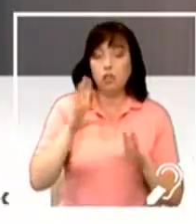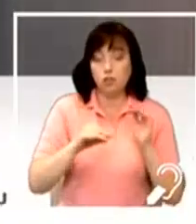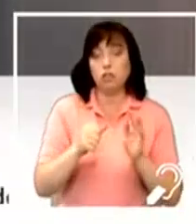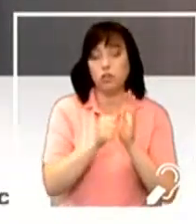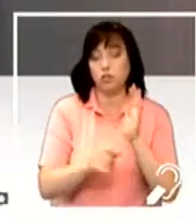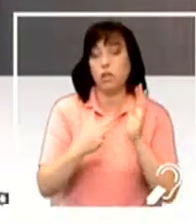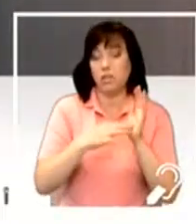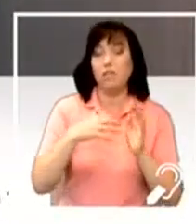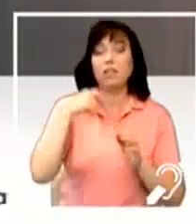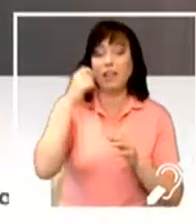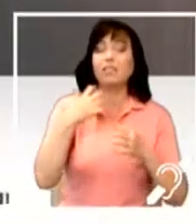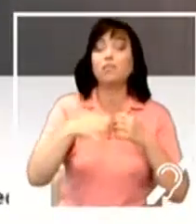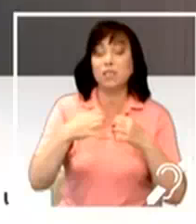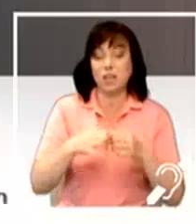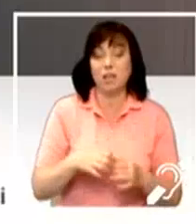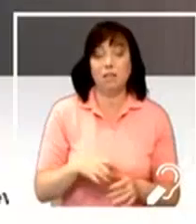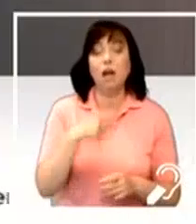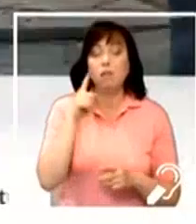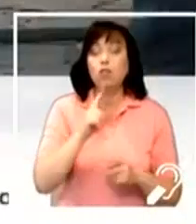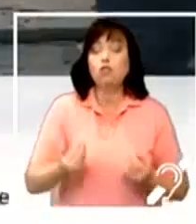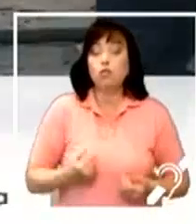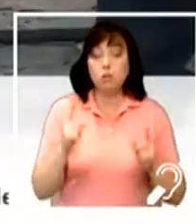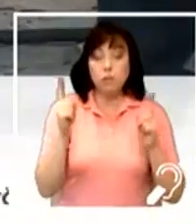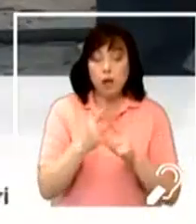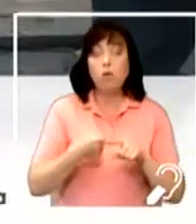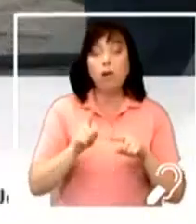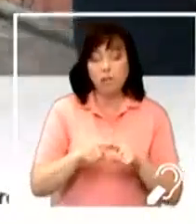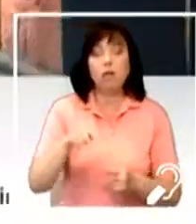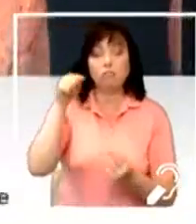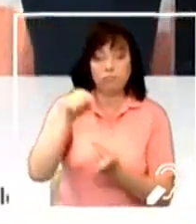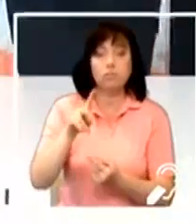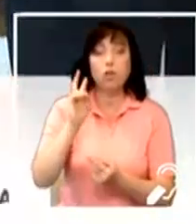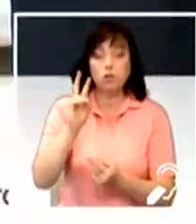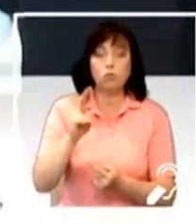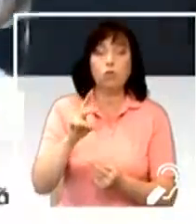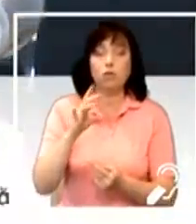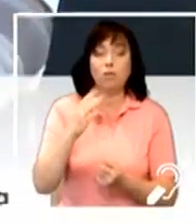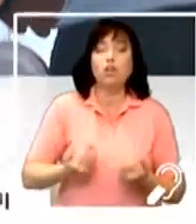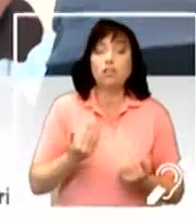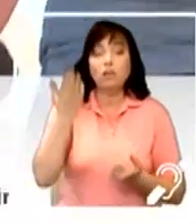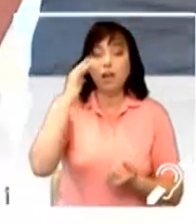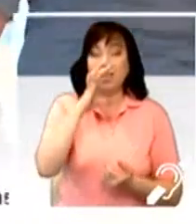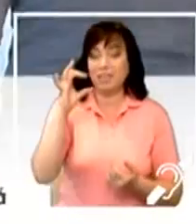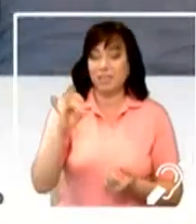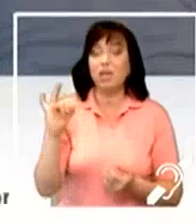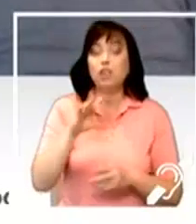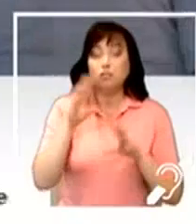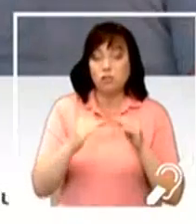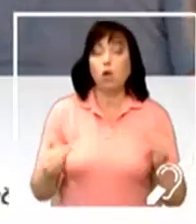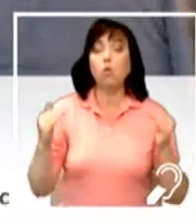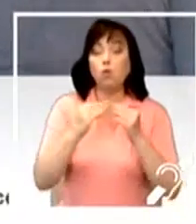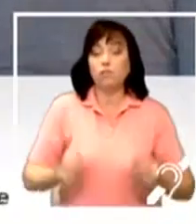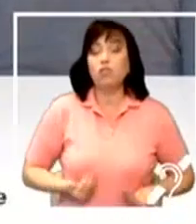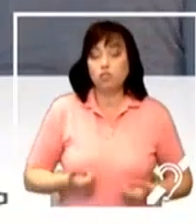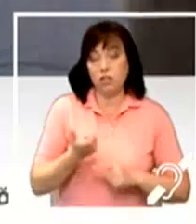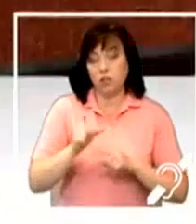69 de ani. Potrivit sociologilor, viața mai scurtă este specifică țărilor post-sovietice și se datorează nivelului de trai